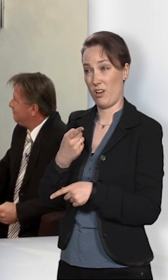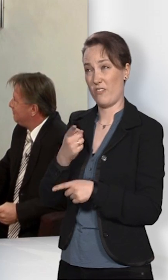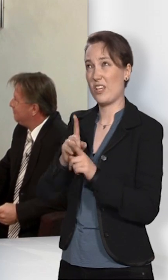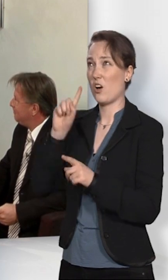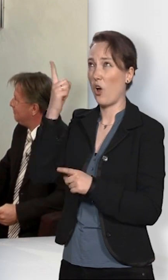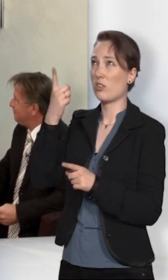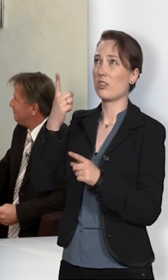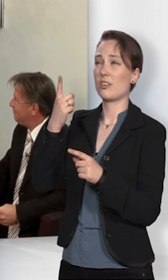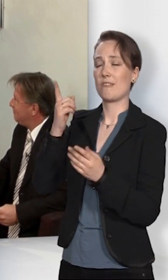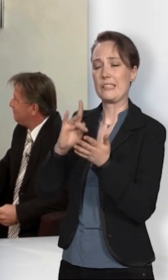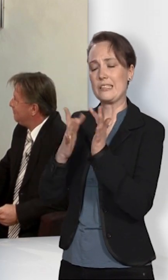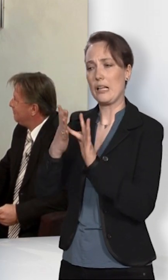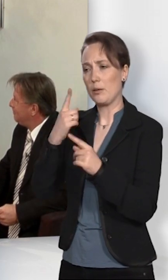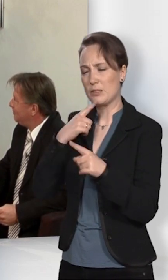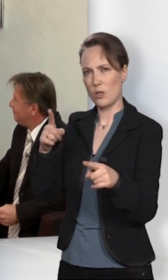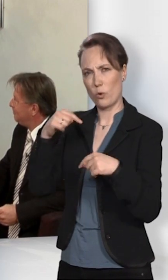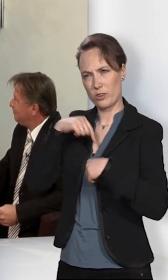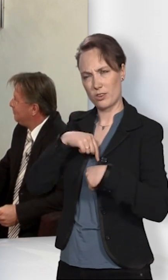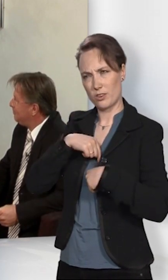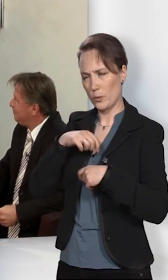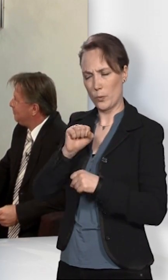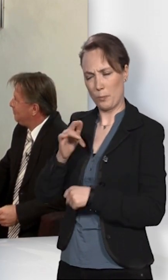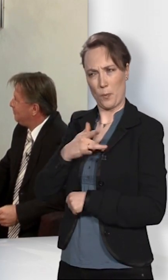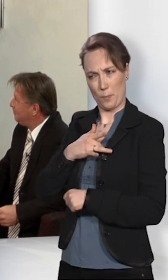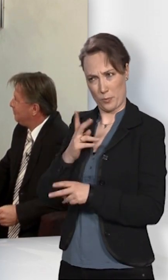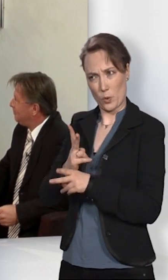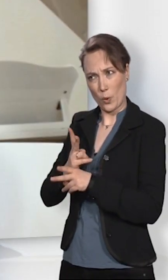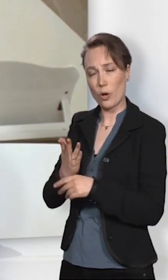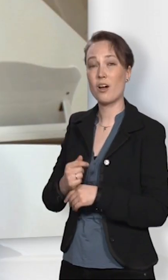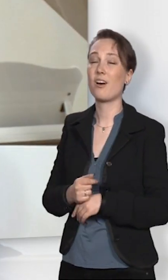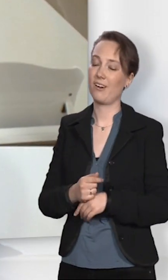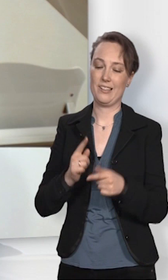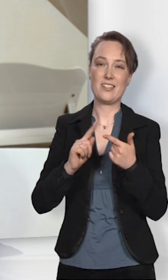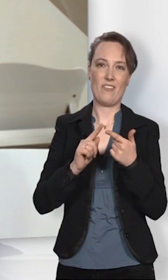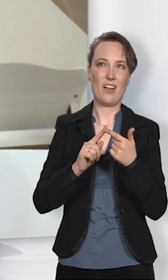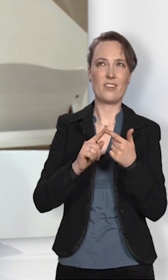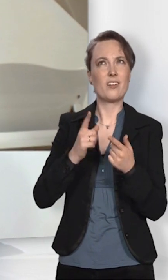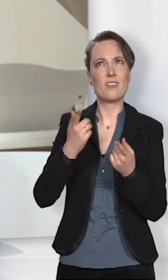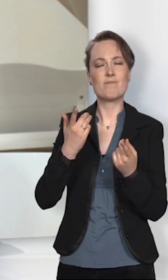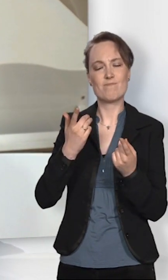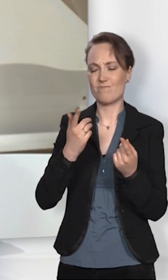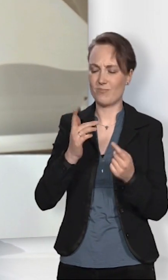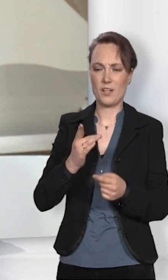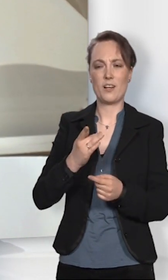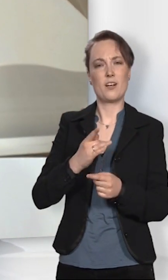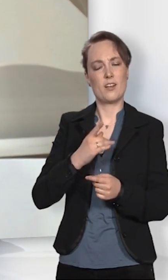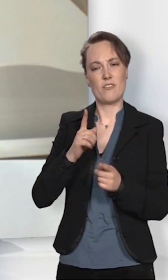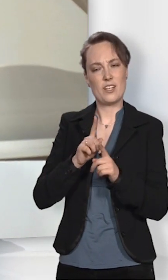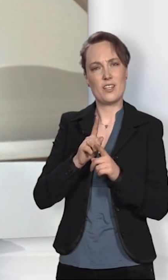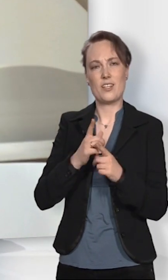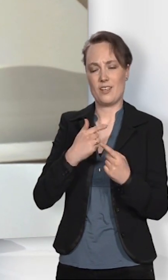noch? Das Zweite ist der Fall. Natürlich, ich bin nach wie vor im Grunde genommen